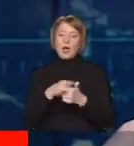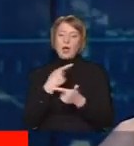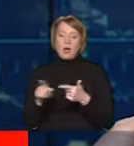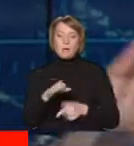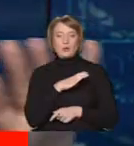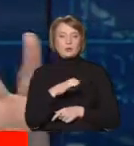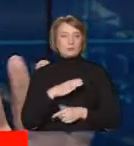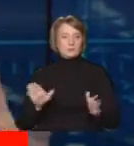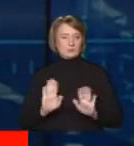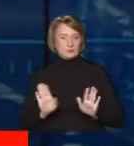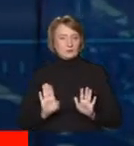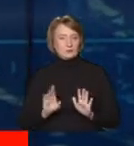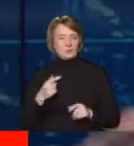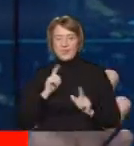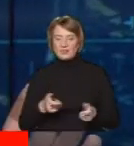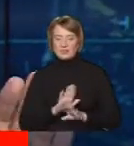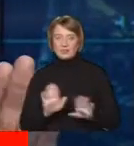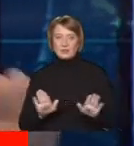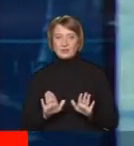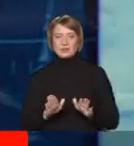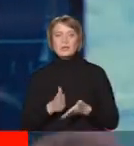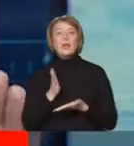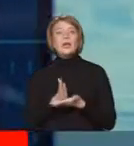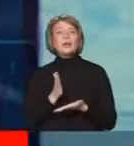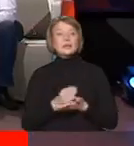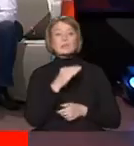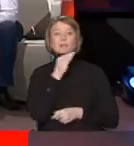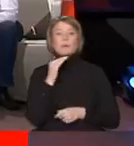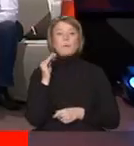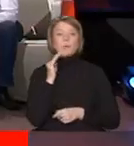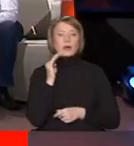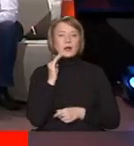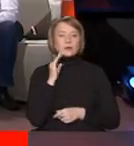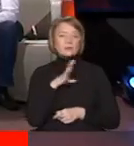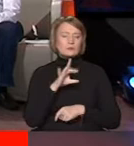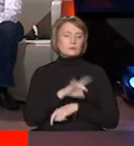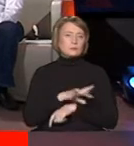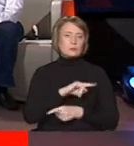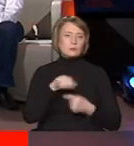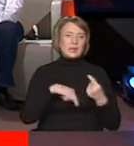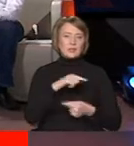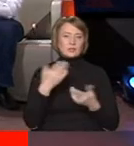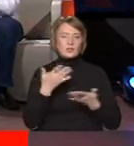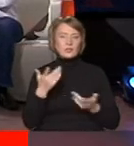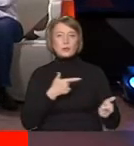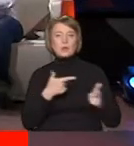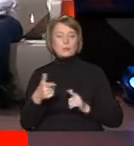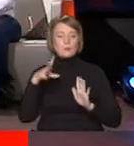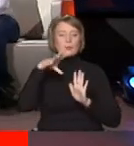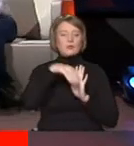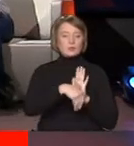реальними олігархами. Я не погоджуюся з цим. Є багато білого бізнесу, який готовий проінвестувати в своє